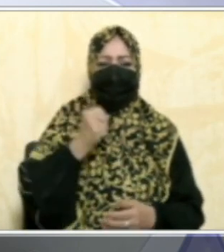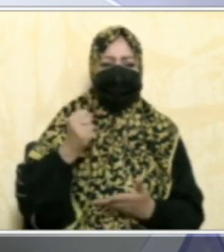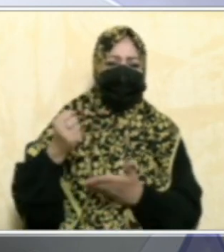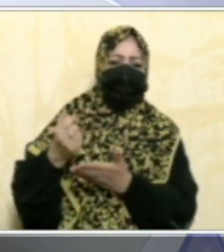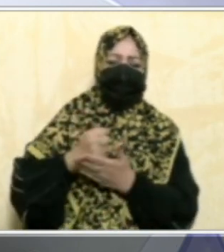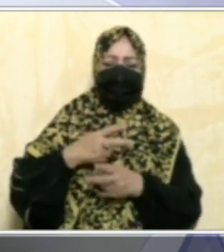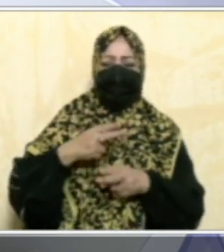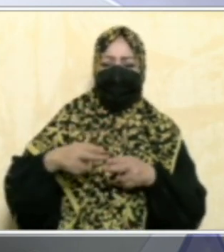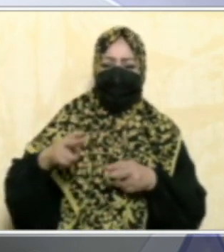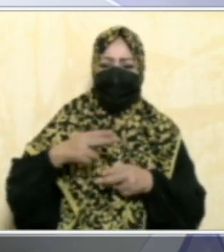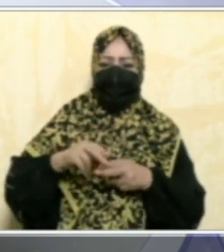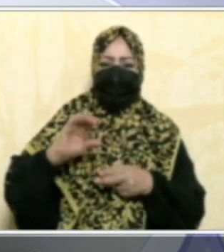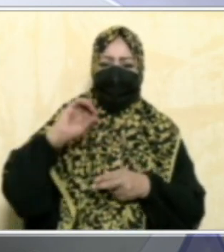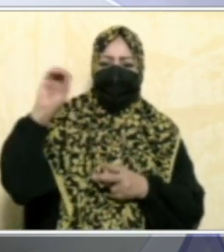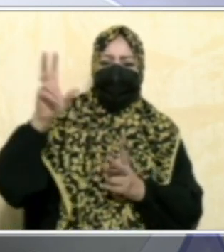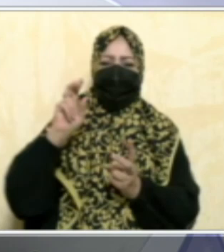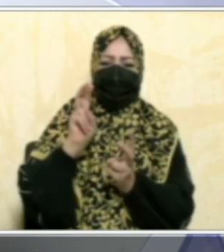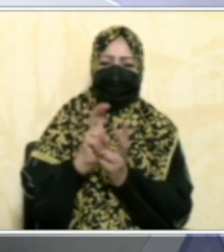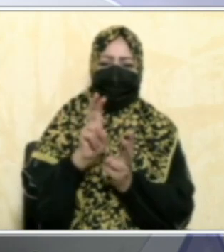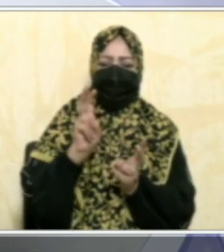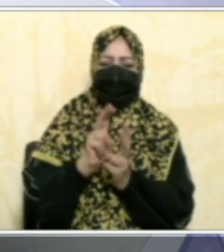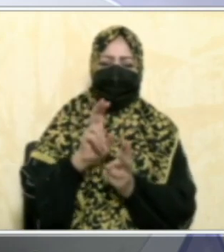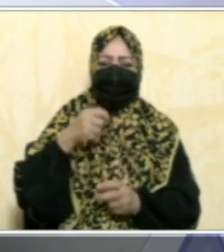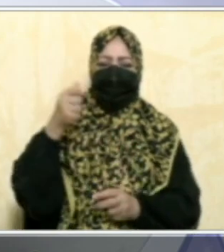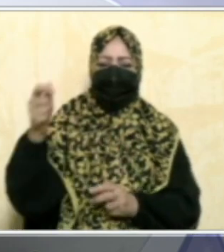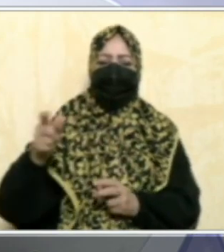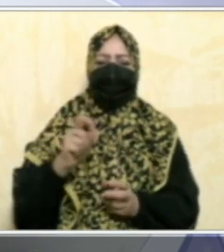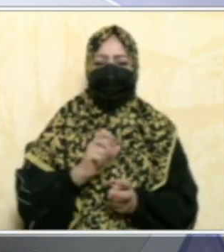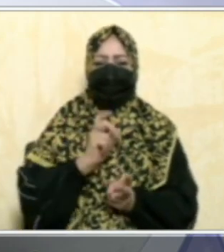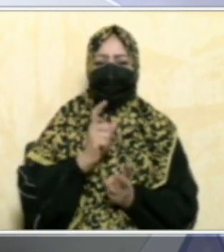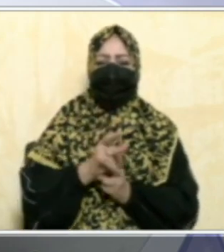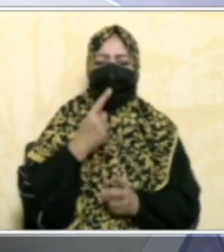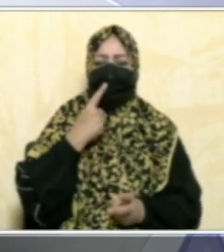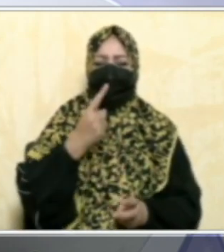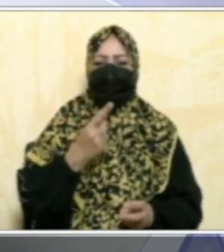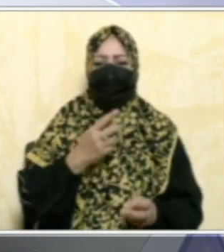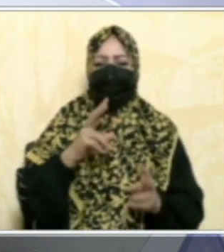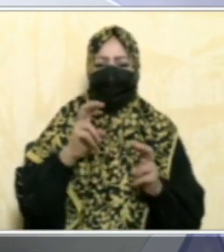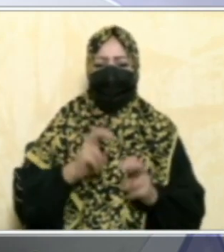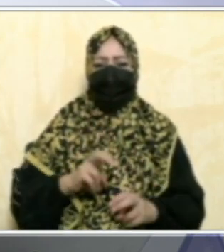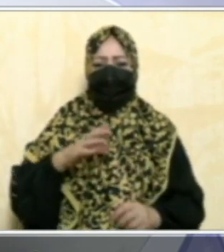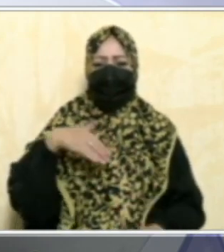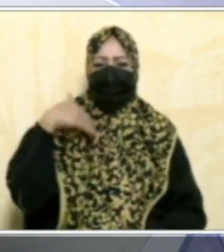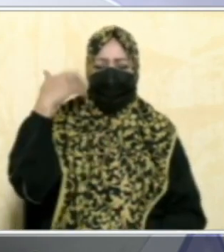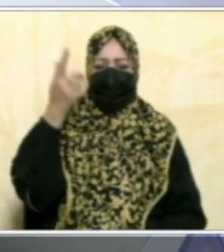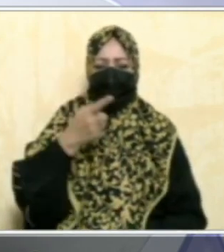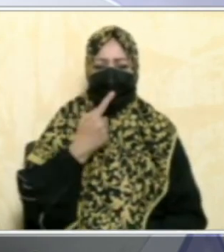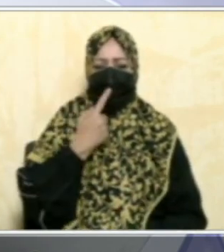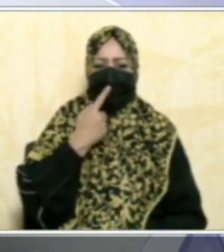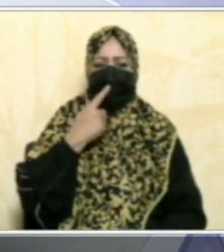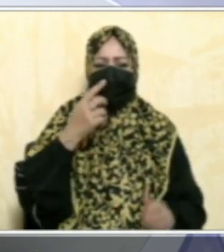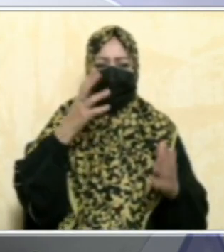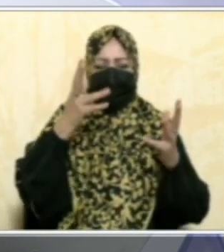ما زلت ما سكرت الحول. هل بعد نتم الحول نجرد المحل ونطلع عليه زكاه؟ والله شنو النظام؟